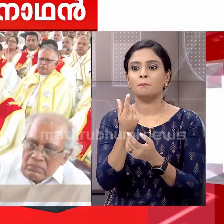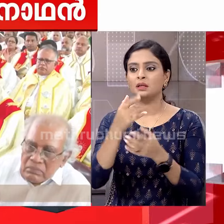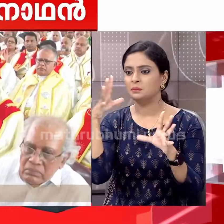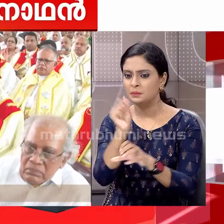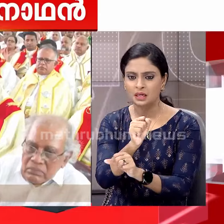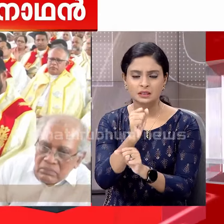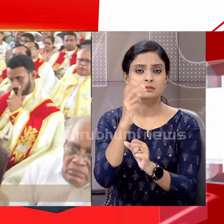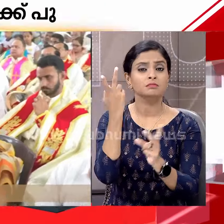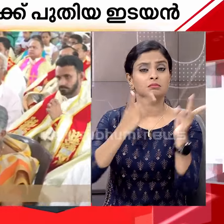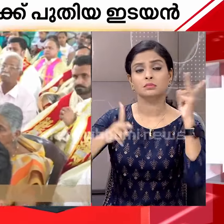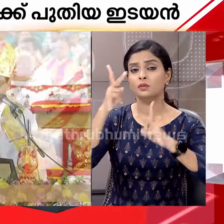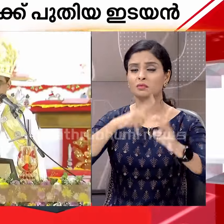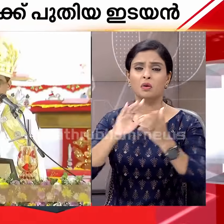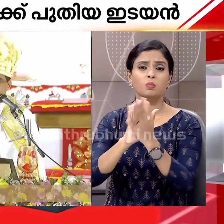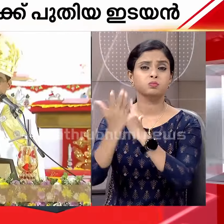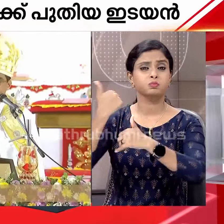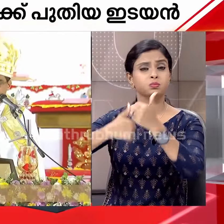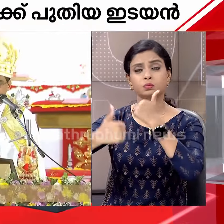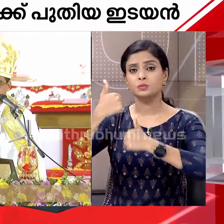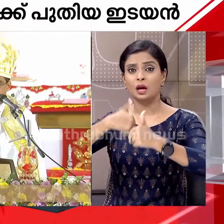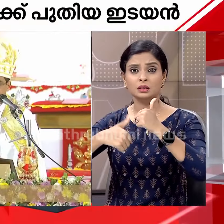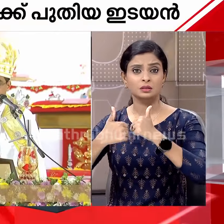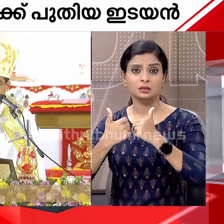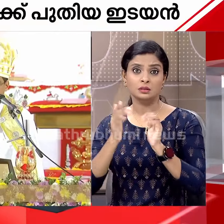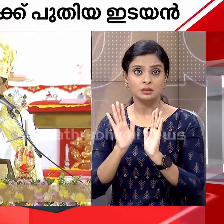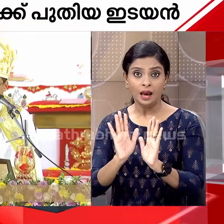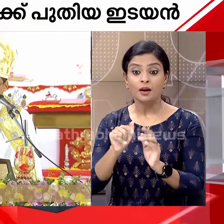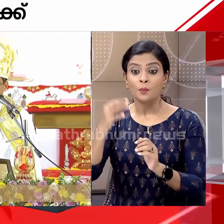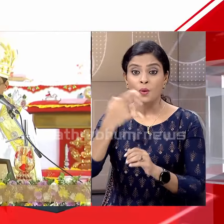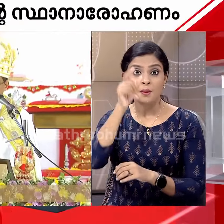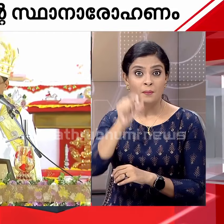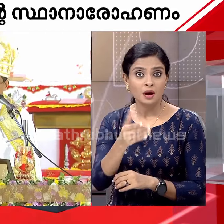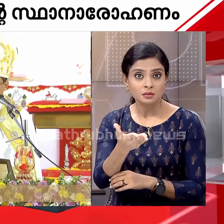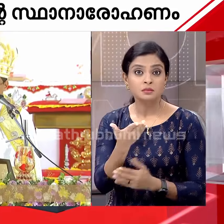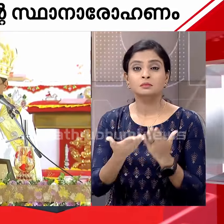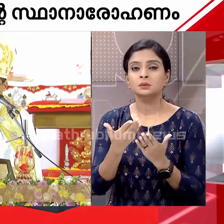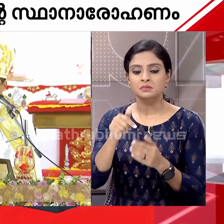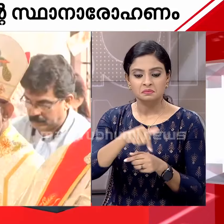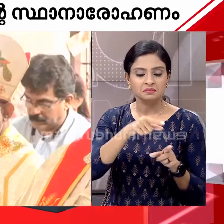തിരികെ പിടിക്കുക, അങ്ങനെ വലിയൊരു വെല്ലുവിളി പുതിയ പിതാവിനെ സംബന്ധിച്ചോളം ഏറ്റെടുക്കാൻ ഉണ്ട്.